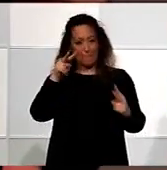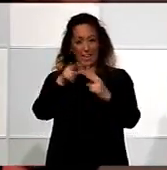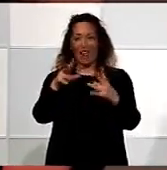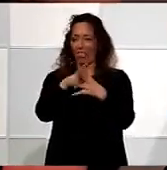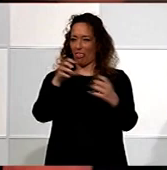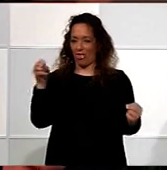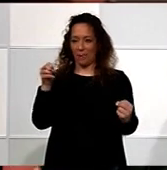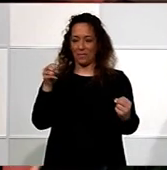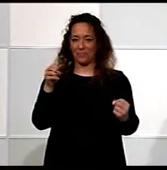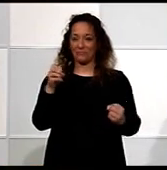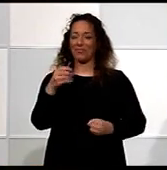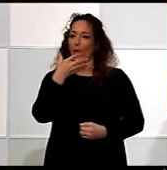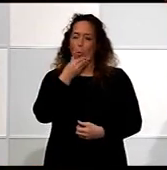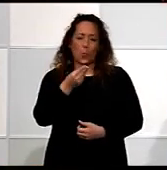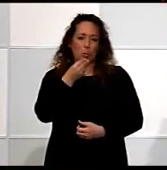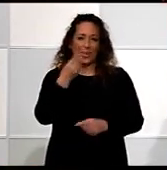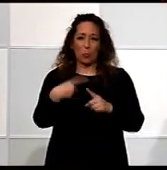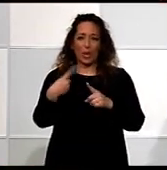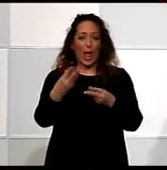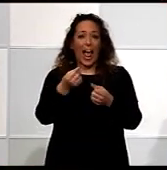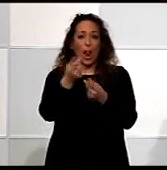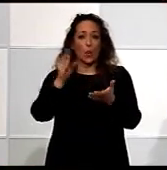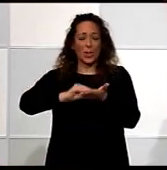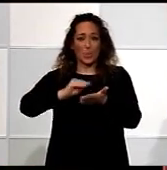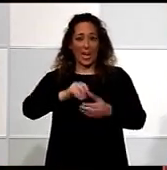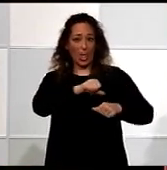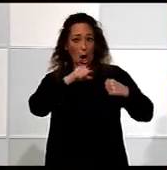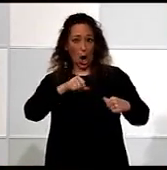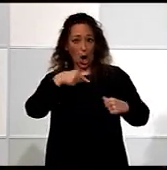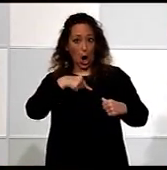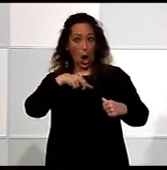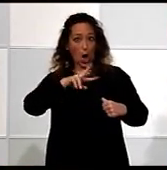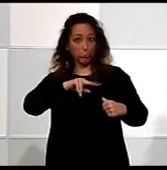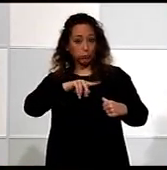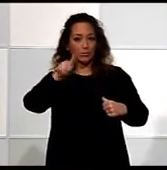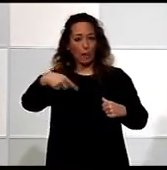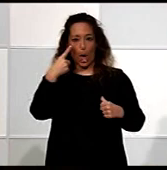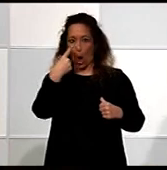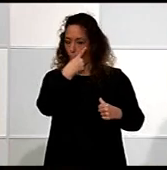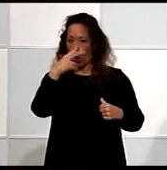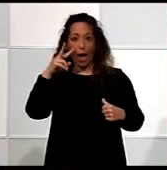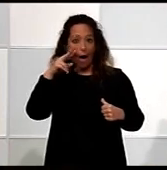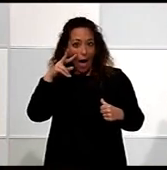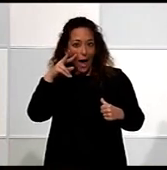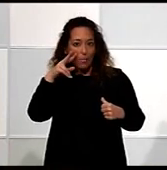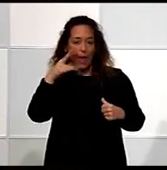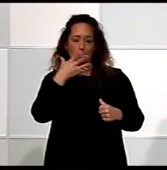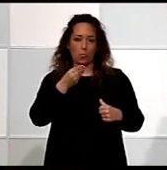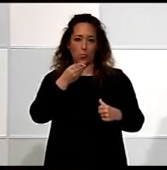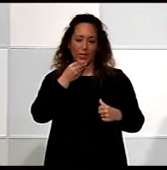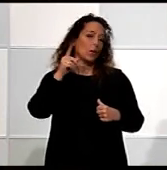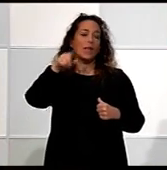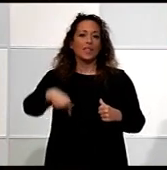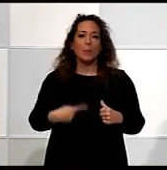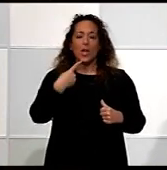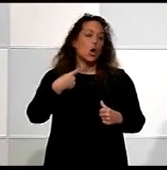Que bonic, quan es parla amb el cor i amb els ulls, a vegades s'obren també les paraules. En qualsevol cas, tinc entès que els nens i nenes han demanat moltes coses a Ses Majestats, però